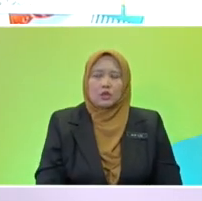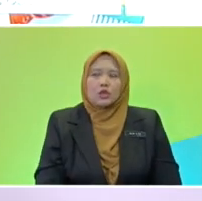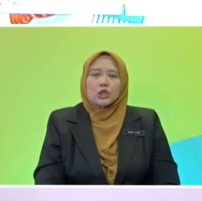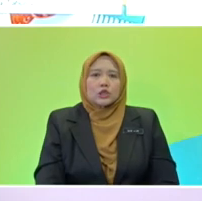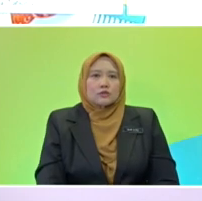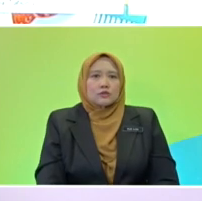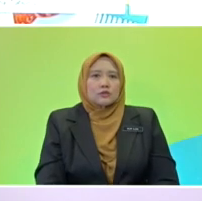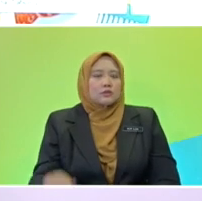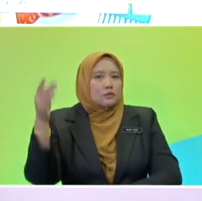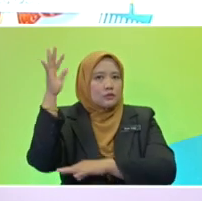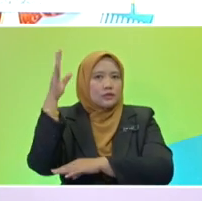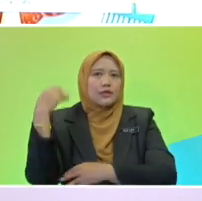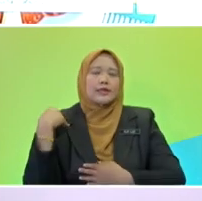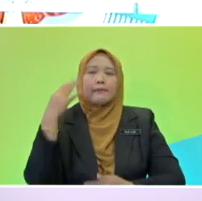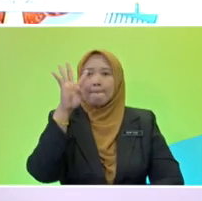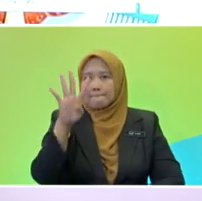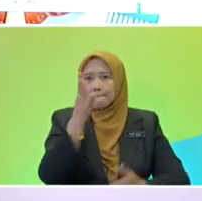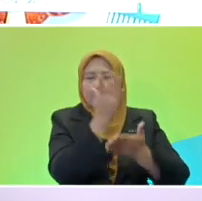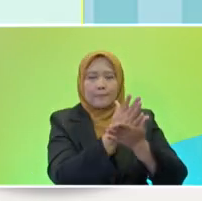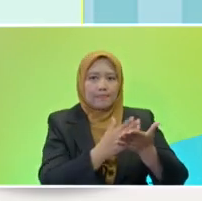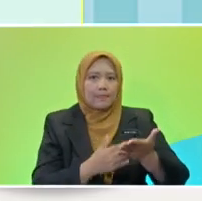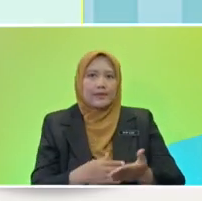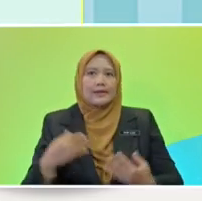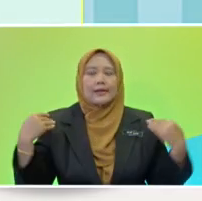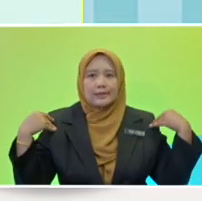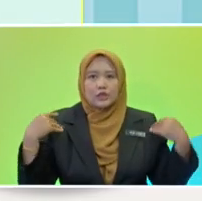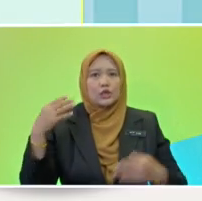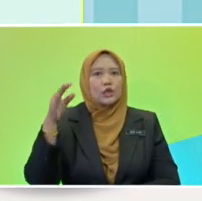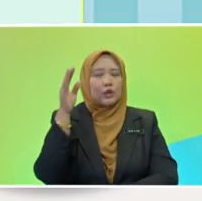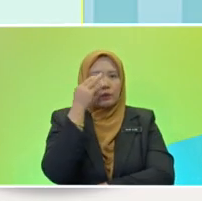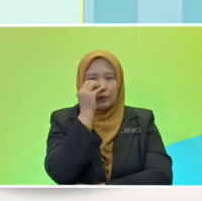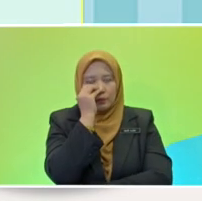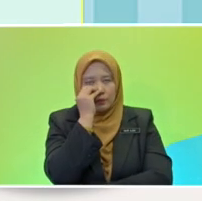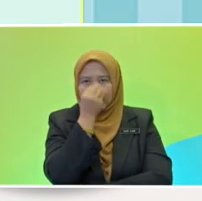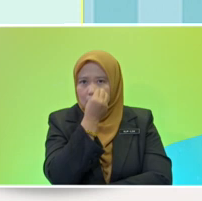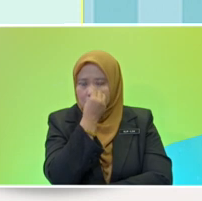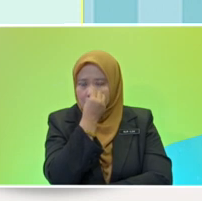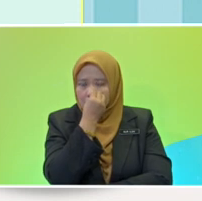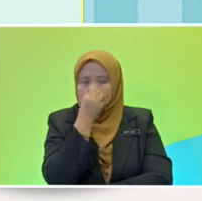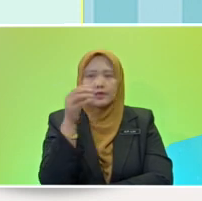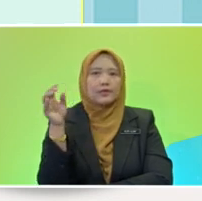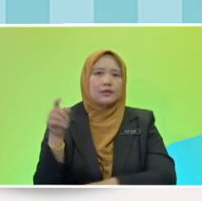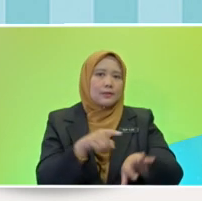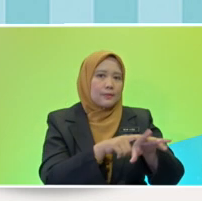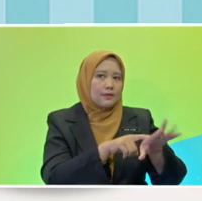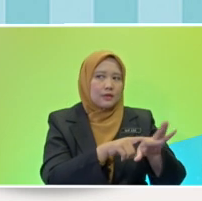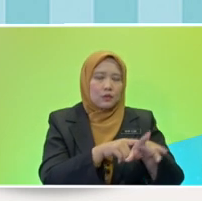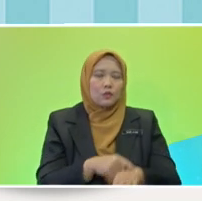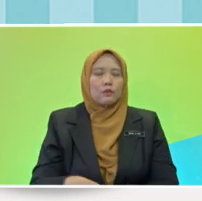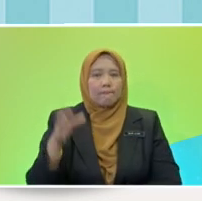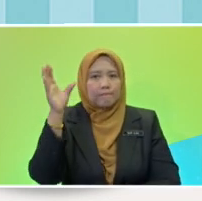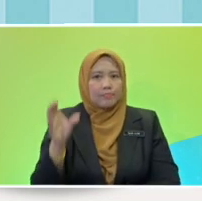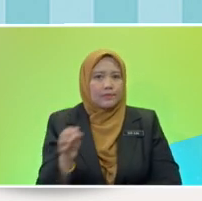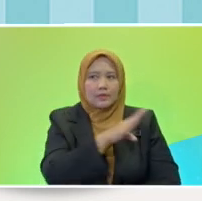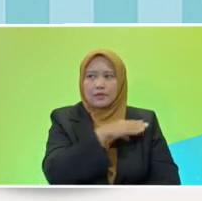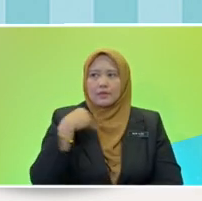ini terdiri dari 4 bagian pertama ada bunga ada daun ada batang dan juga ada akar kemudian